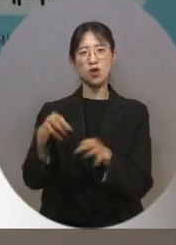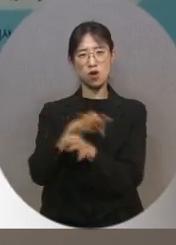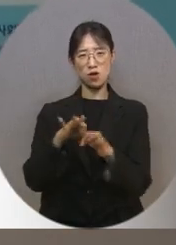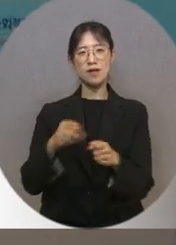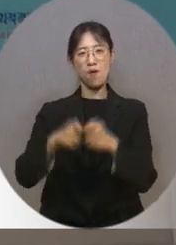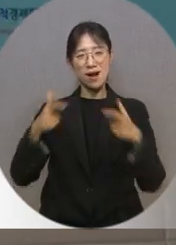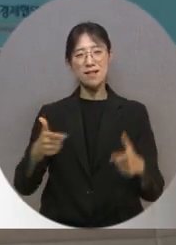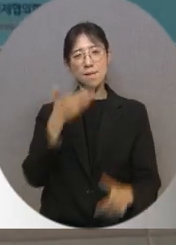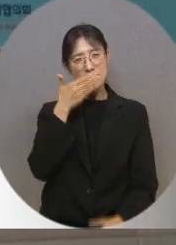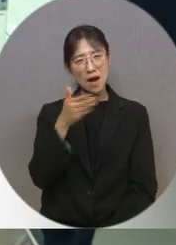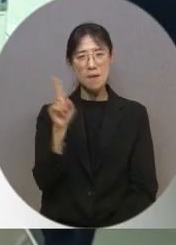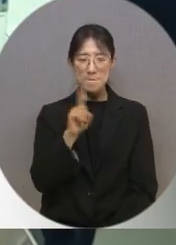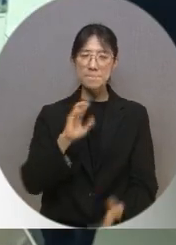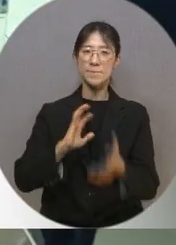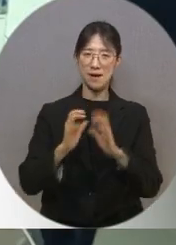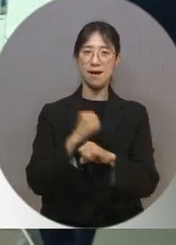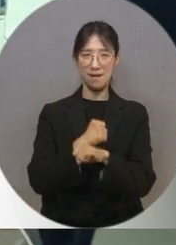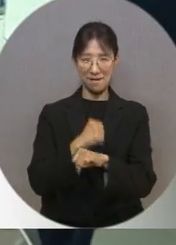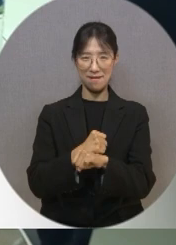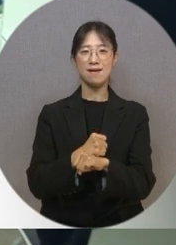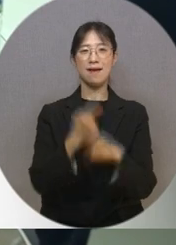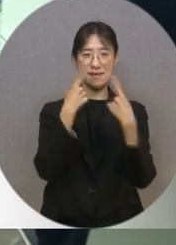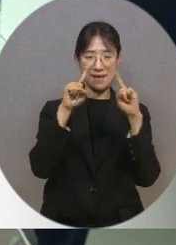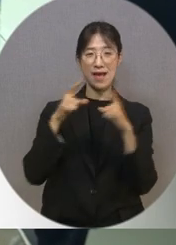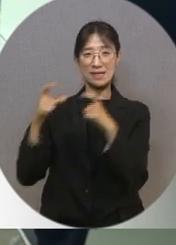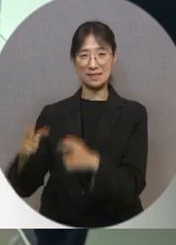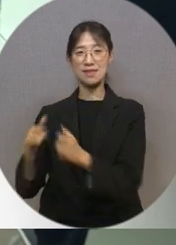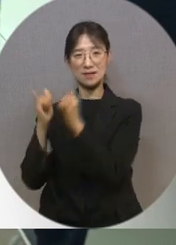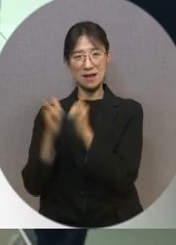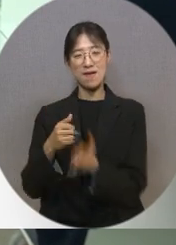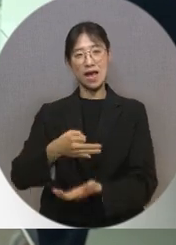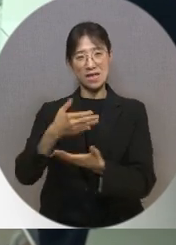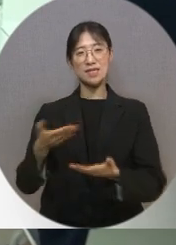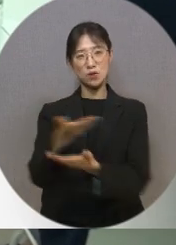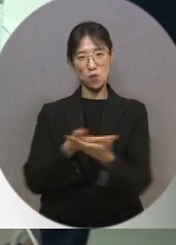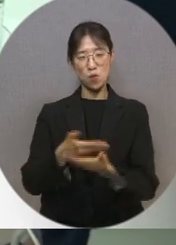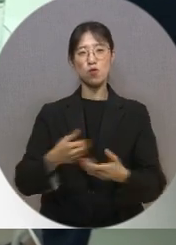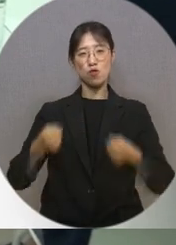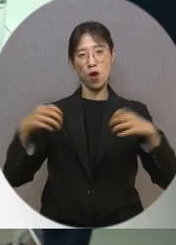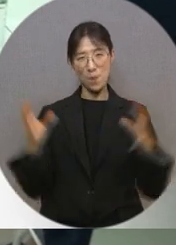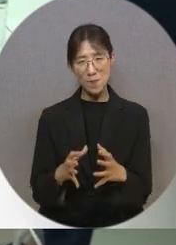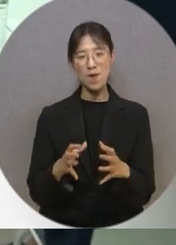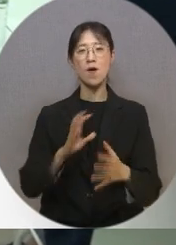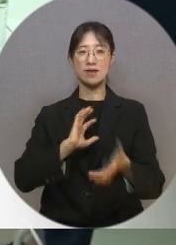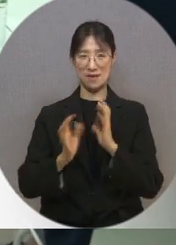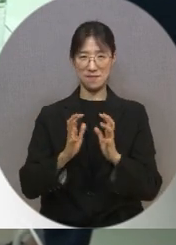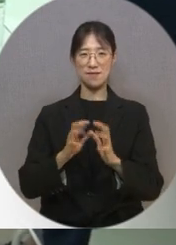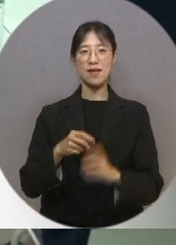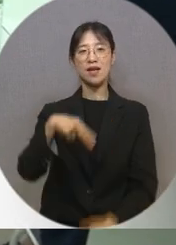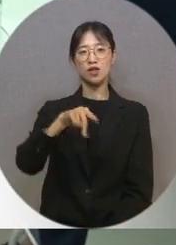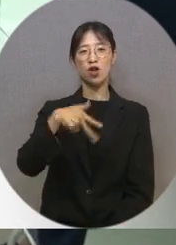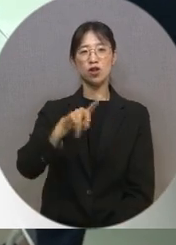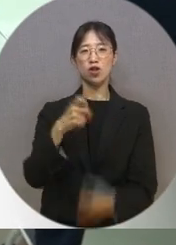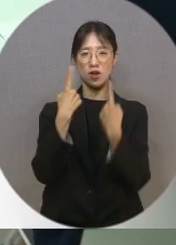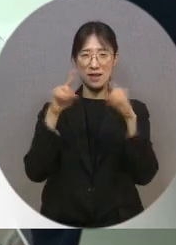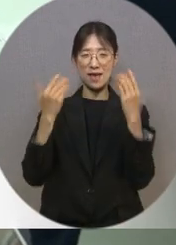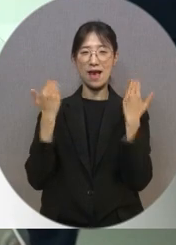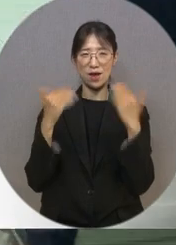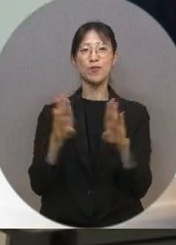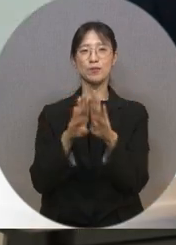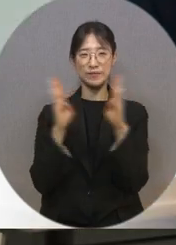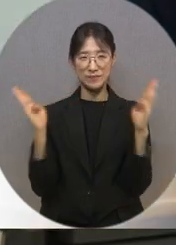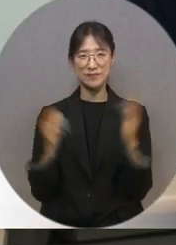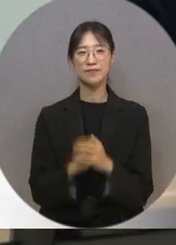가능성을 모색하다를 주제로 대학과 지역사회 가치공유 협력 세미나를 서정대학교 콘서트홀에서